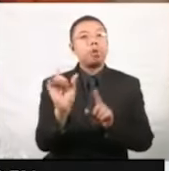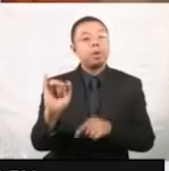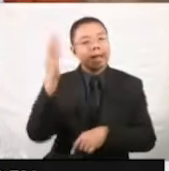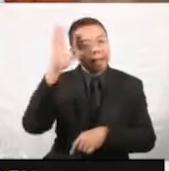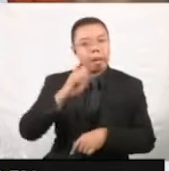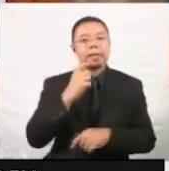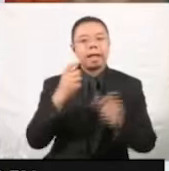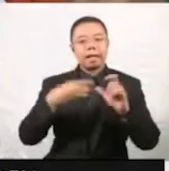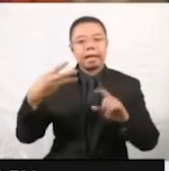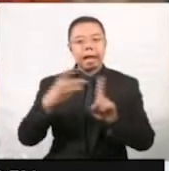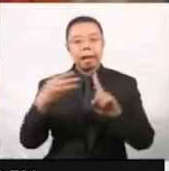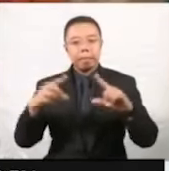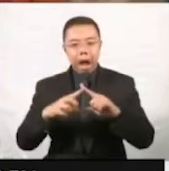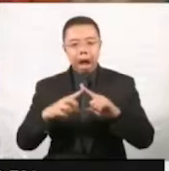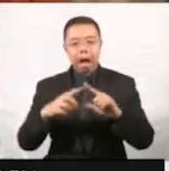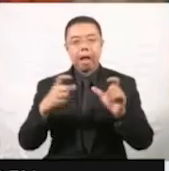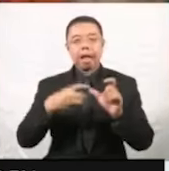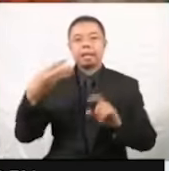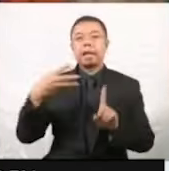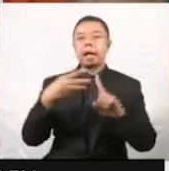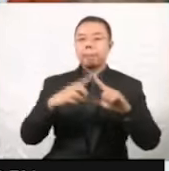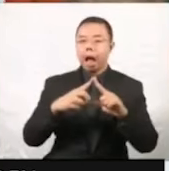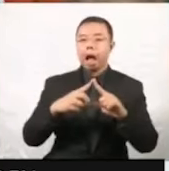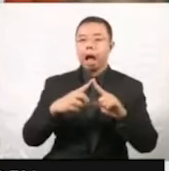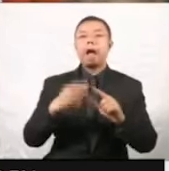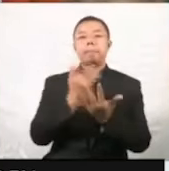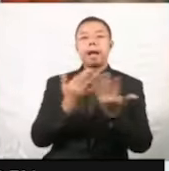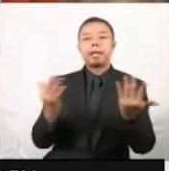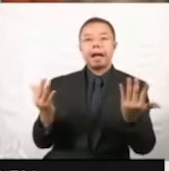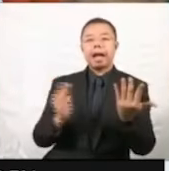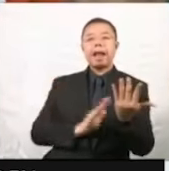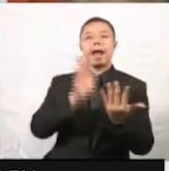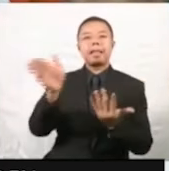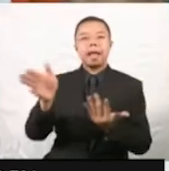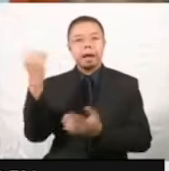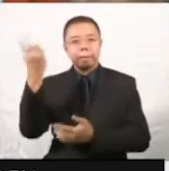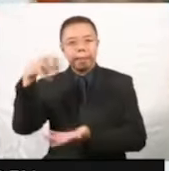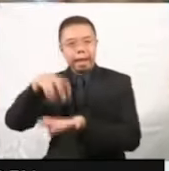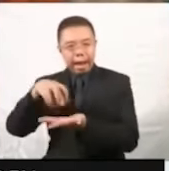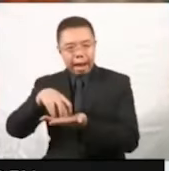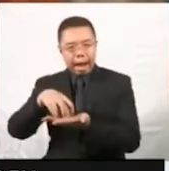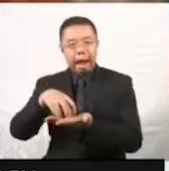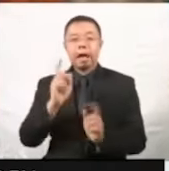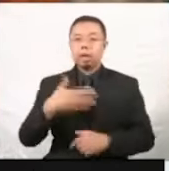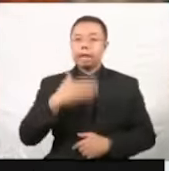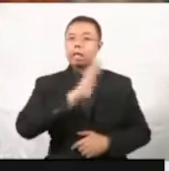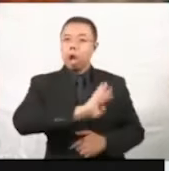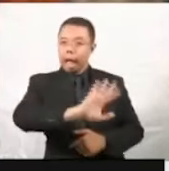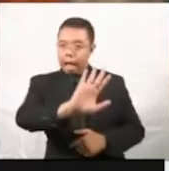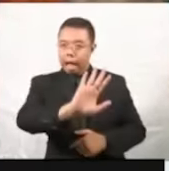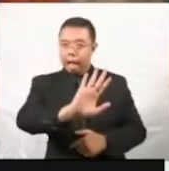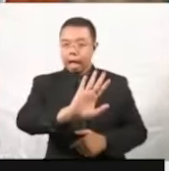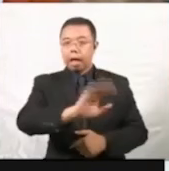tentang Seba Seba itu kunjungan masyarakat baduwi ke pemerintah daerah I kalau saya menolak